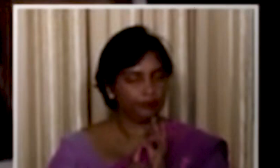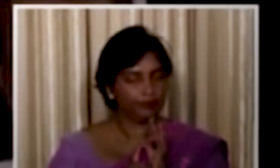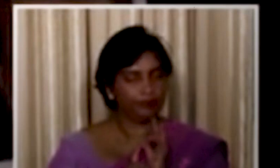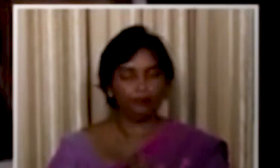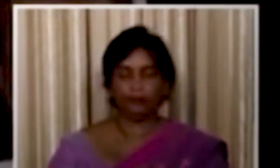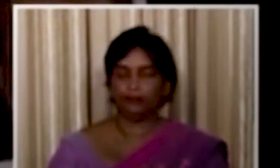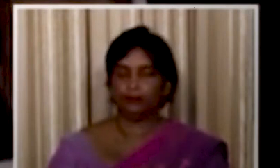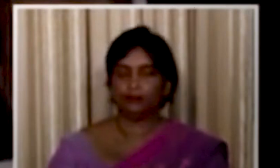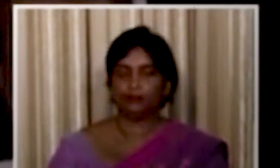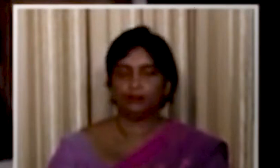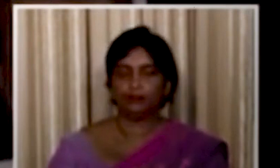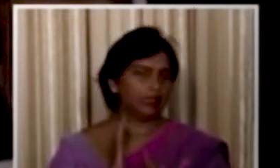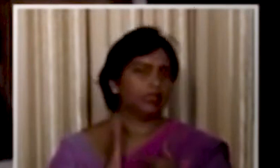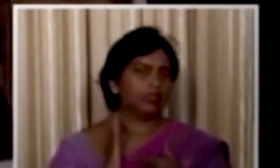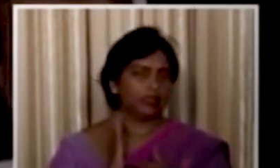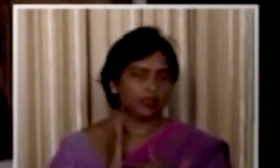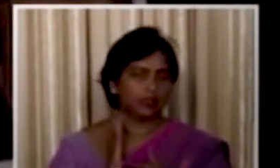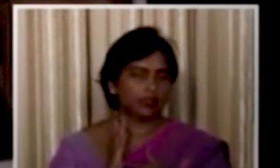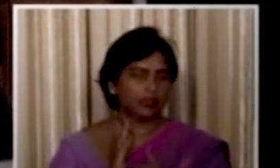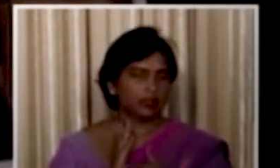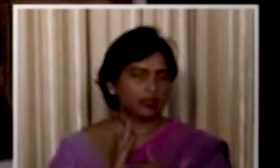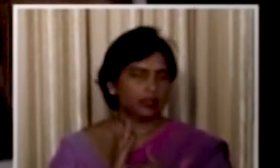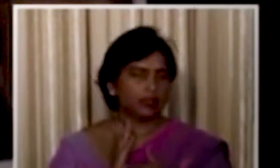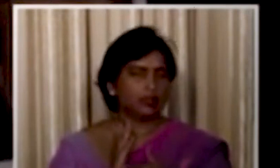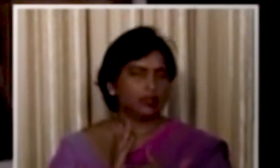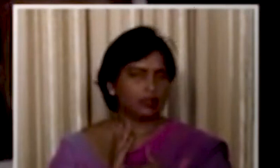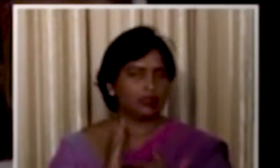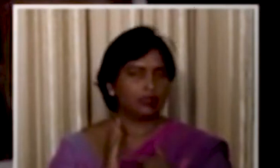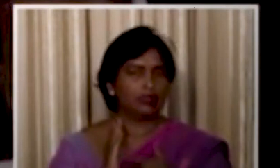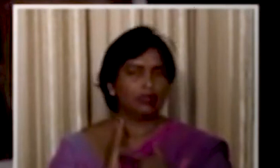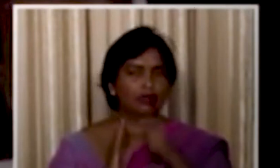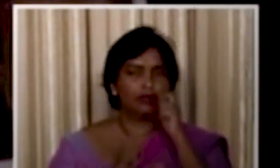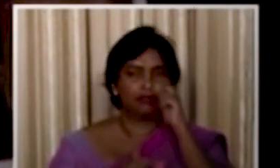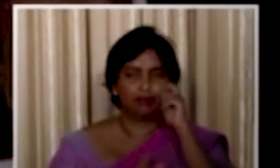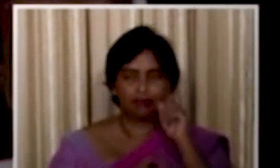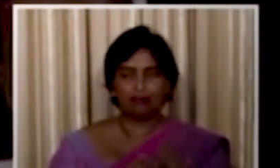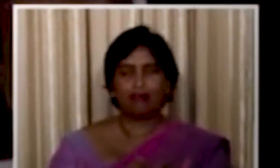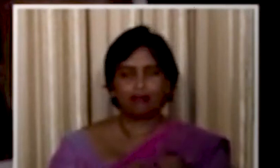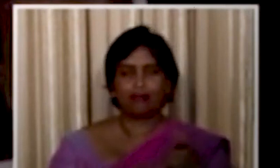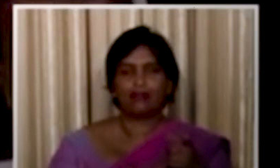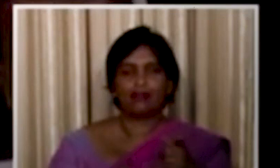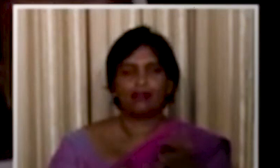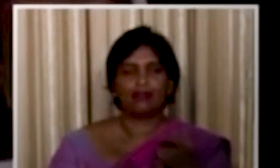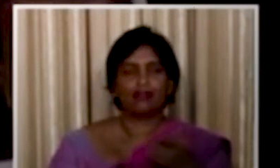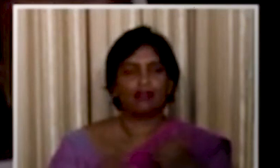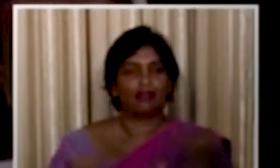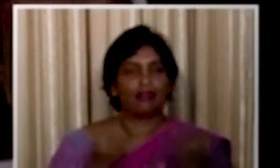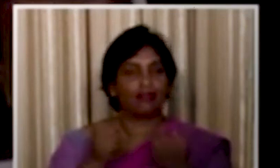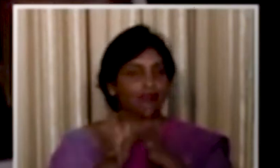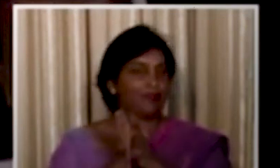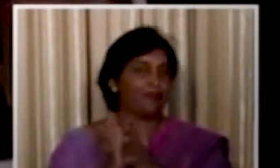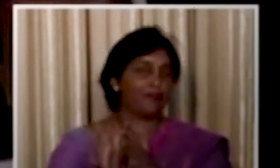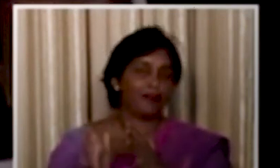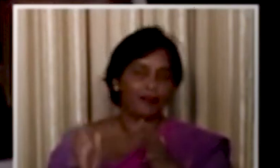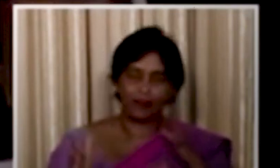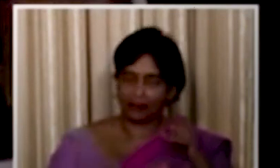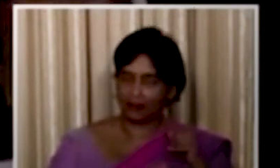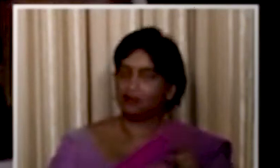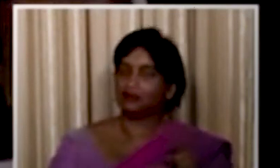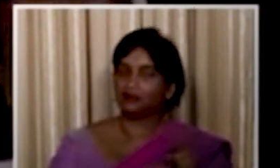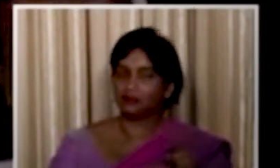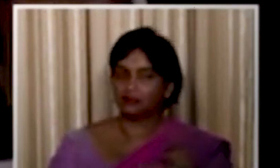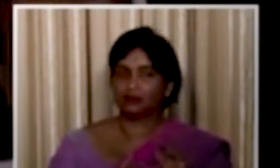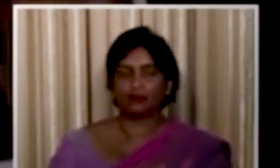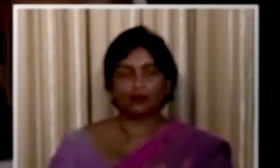சென்றபோது போலீஸ் ராணுவ புலனாய்வாளர்கள் முன்னால் குறிப்பிட்ட ஒரு சிலரால் தாக்கப்பட்டிருக்கிறார்கள்.